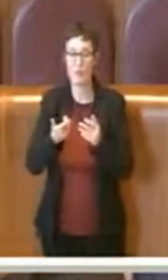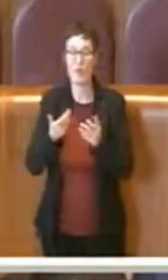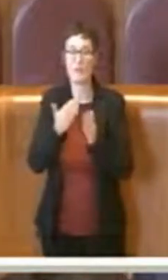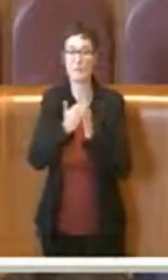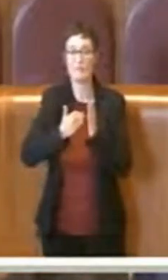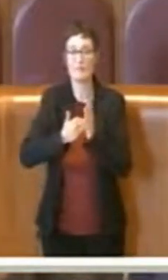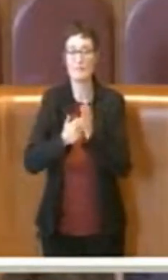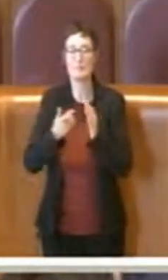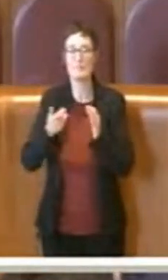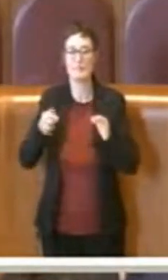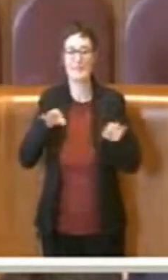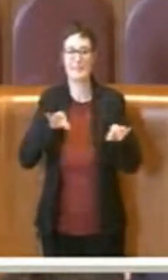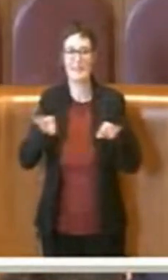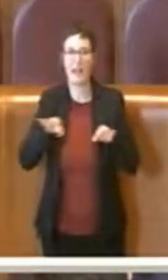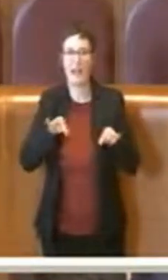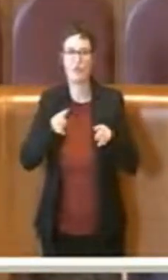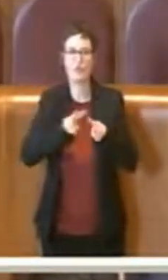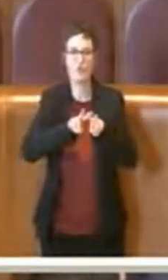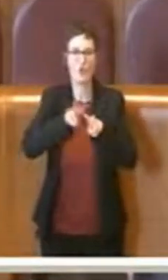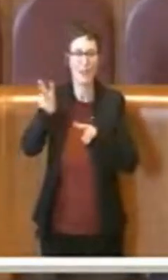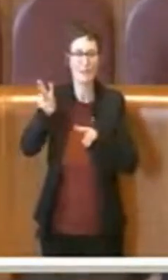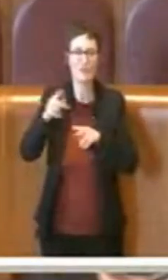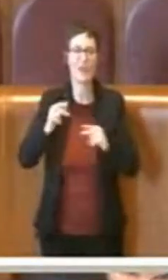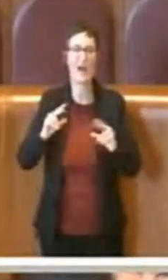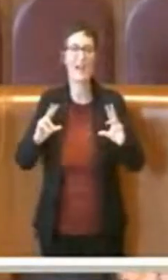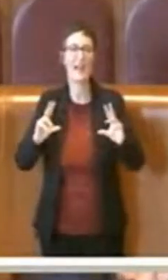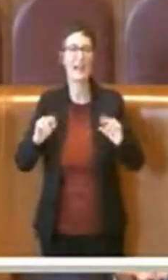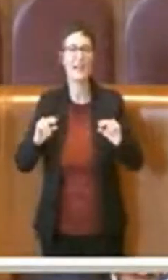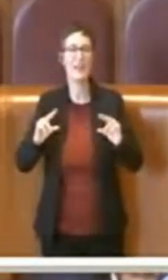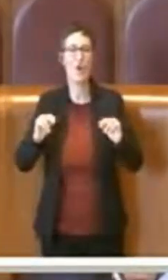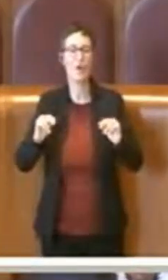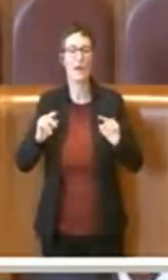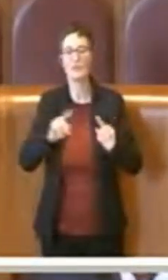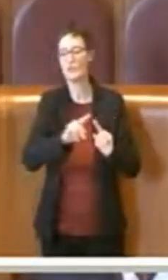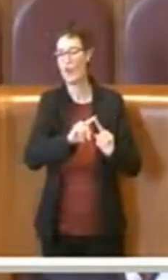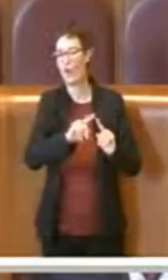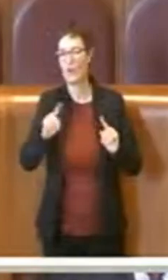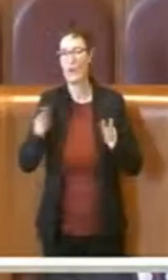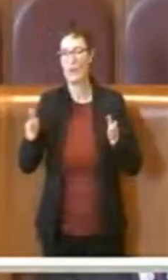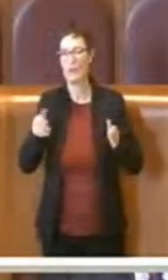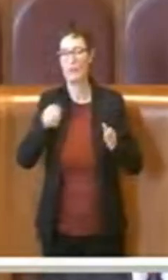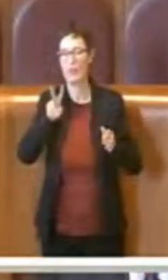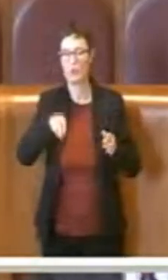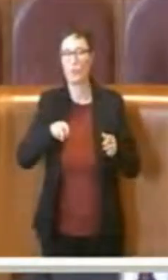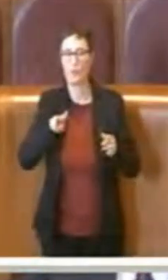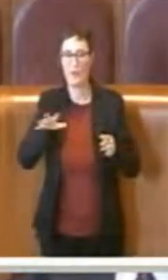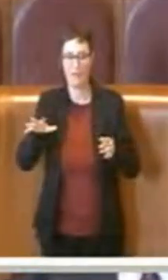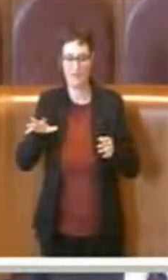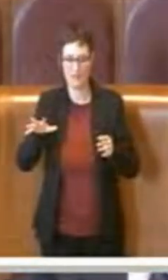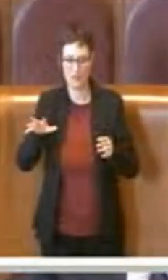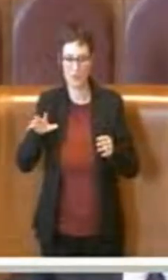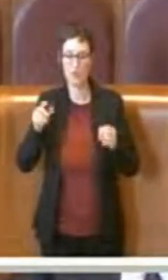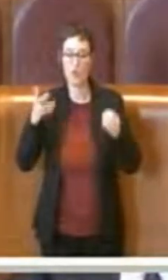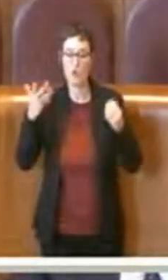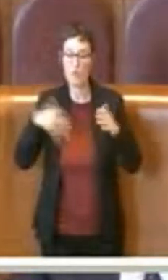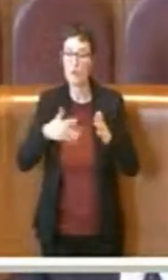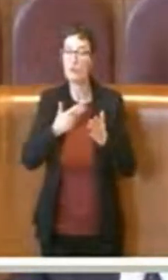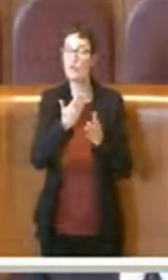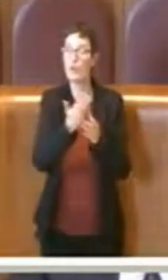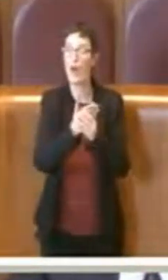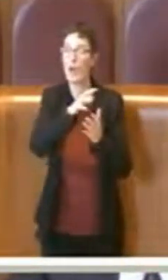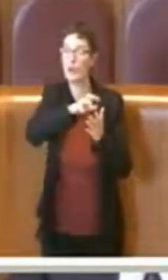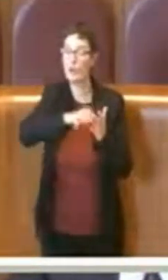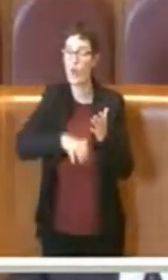verso il 2025. Da questo punto di vista già questa amministrazione all'interno del documento unico di programmazione